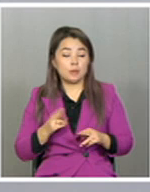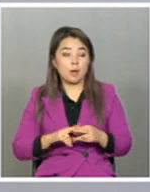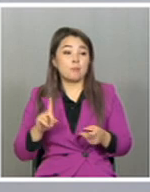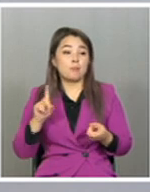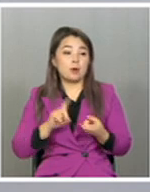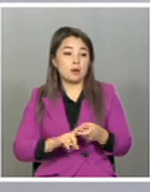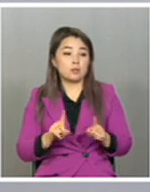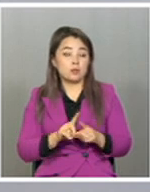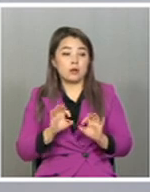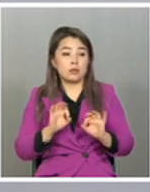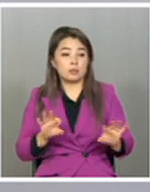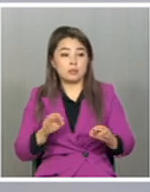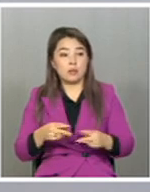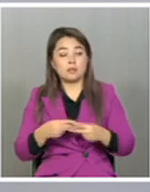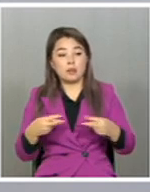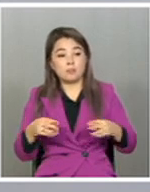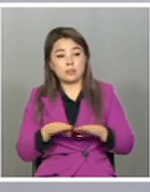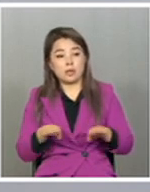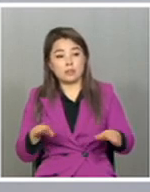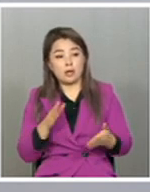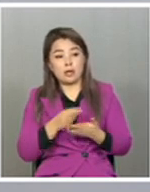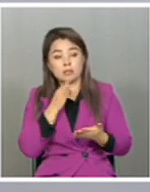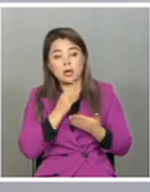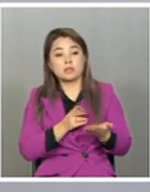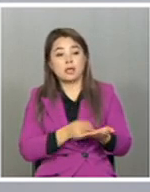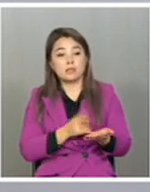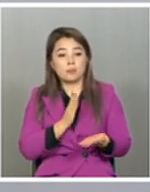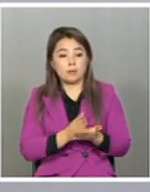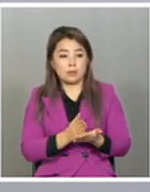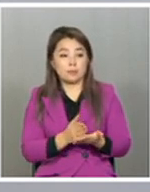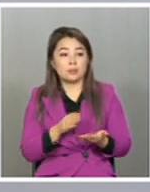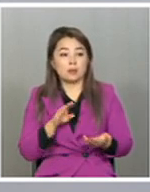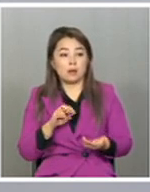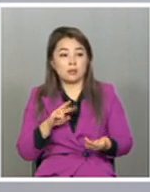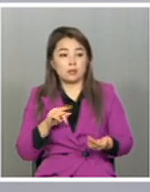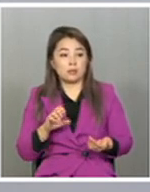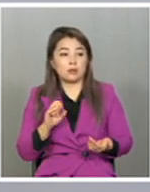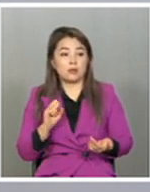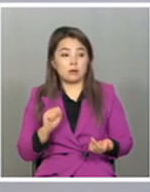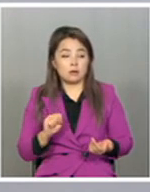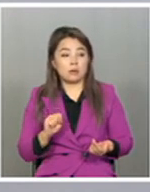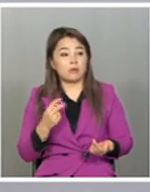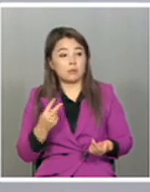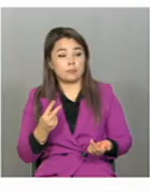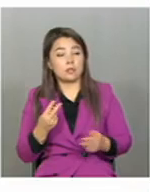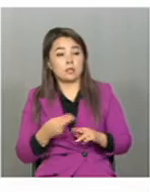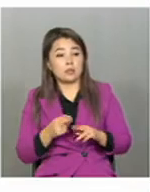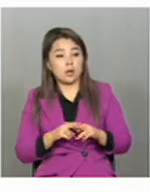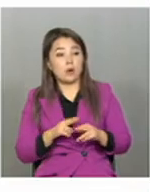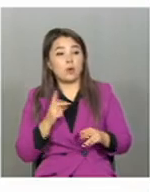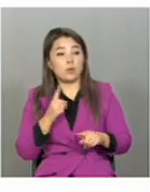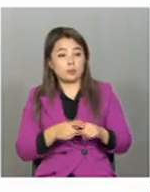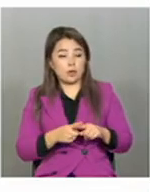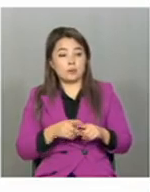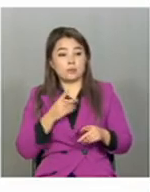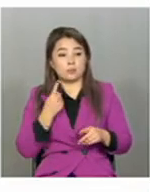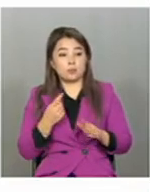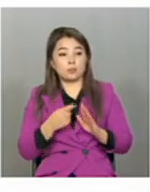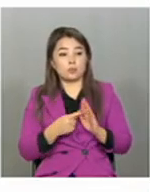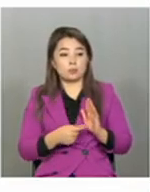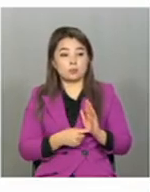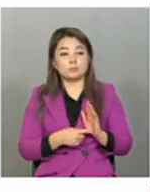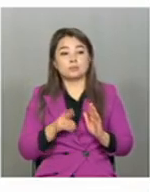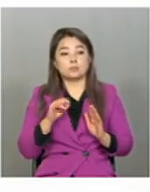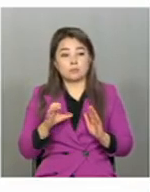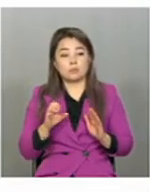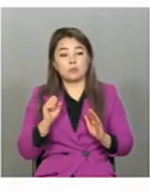байланысын білдіретін тепе-теңдікті біз өткен сабақта дәлелдедік. Тангенс квадрат А мен бірдің косинусы бір бөлінген косинус квадрат